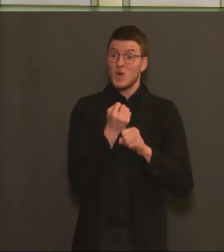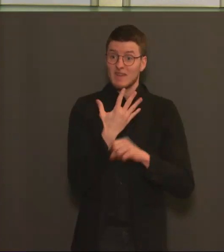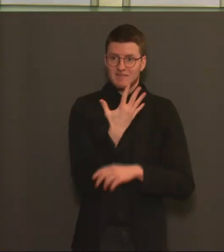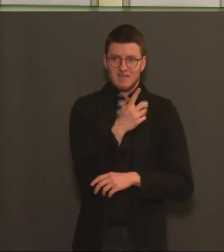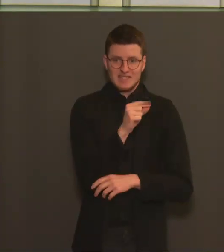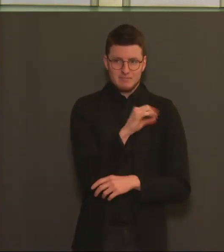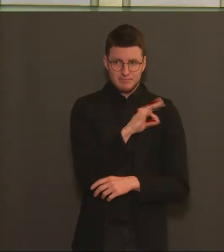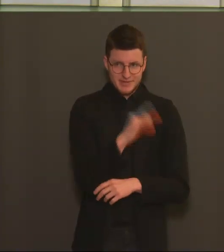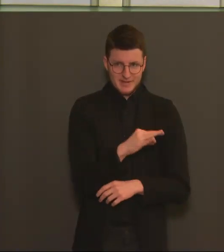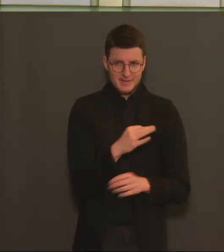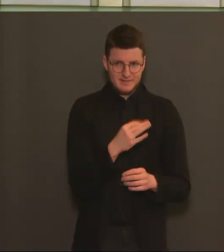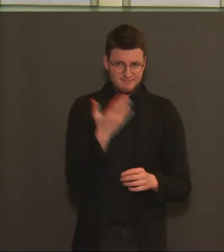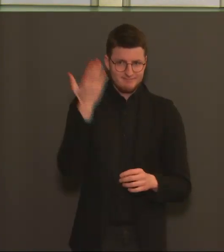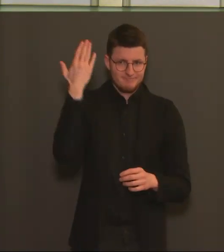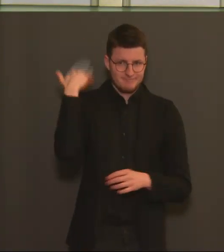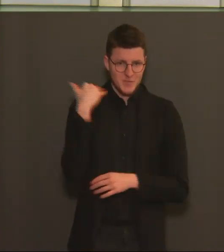15%.